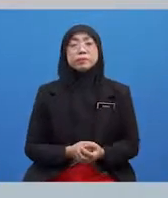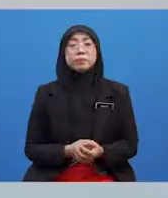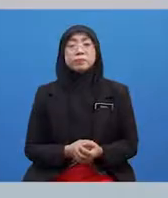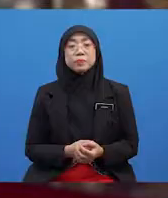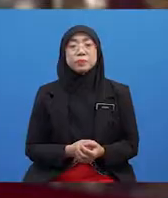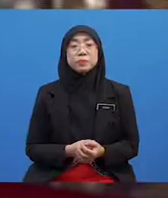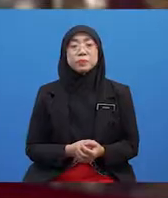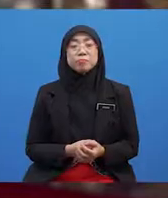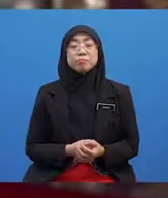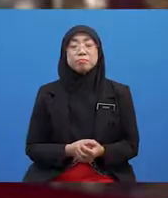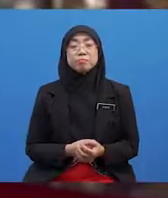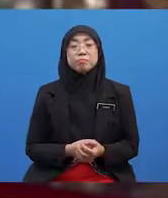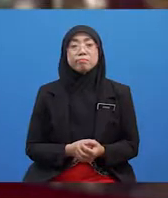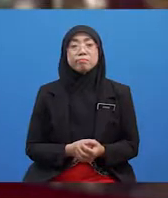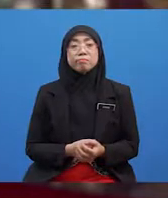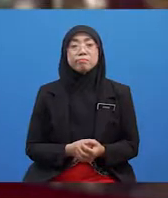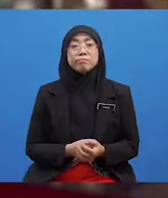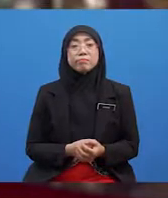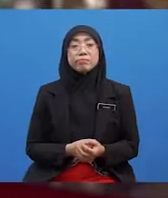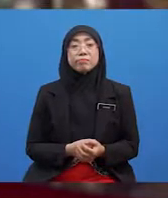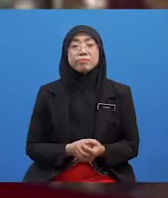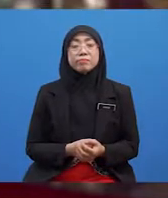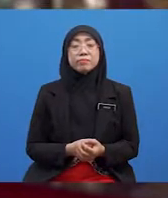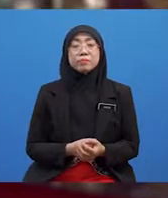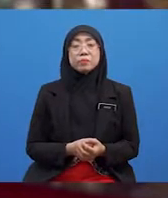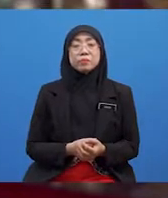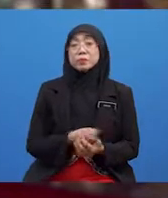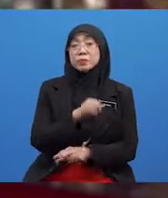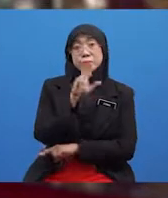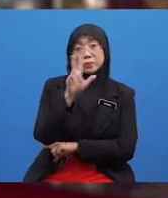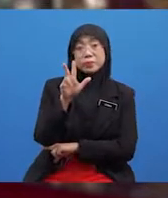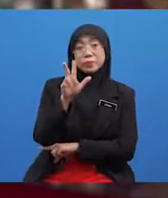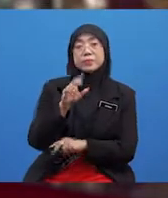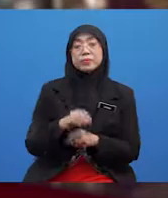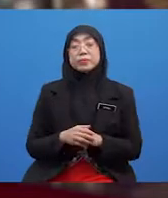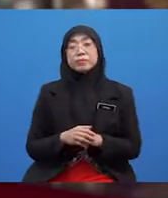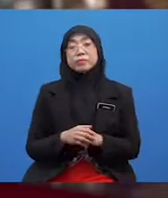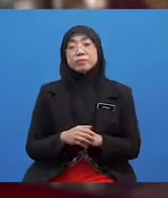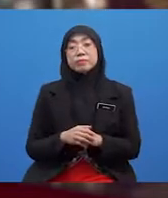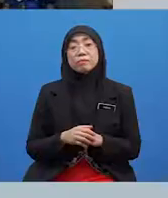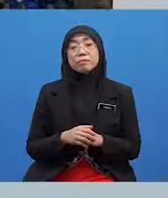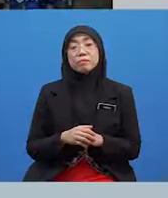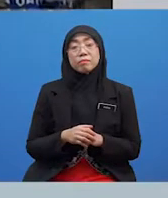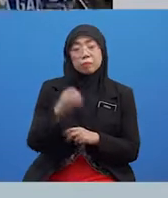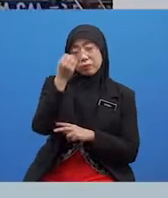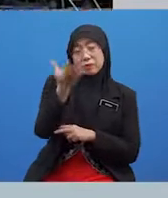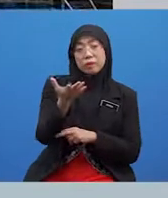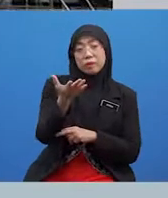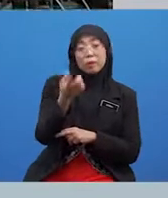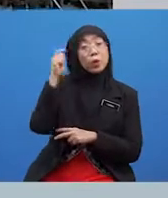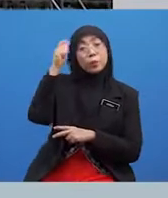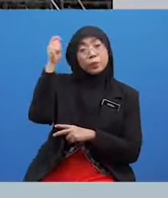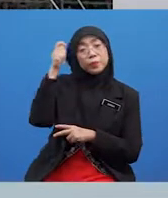motor. Sebelum saya terangkan lebih lanjut, mari sama-sama kita lihat visual ini.